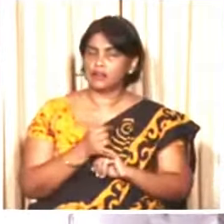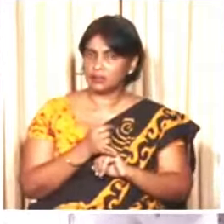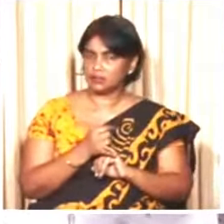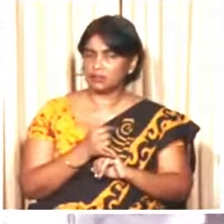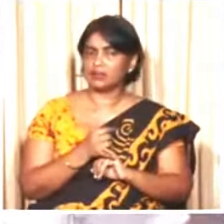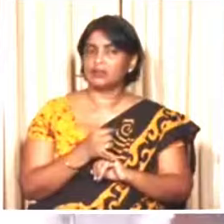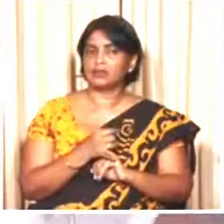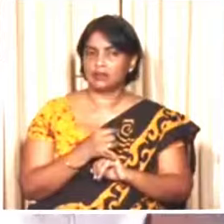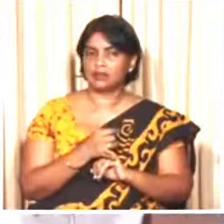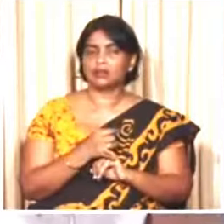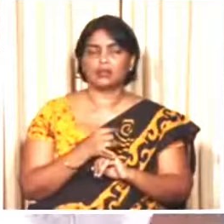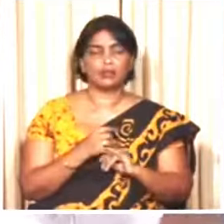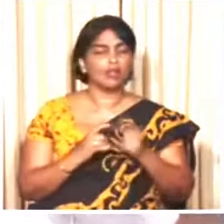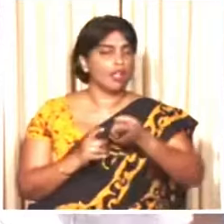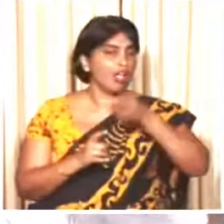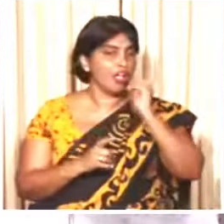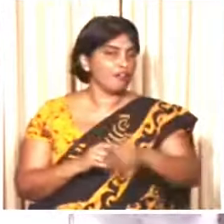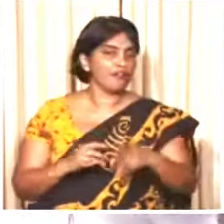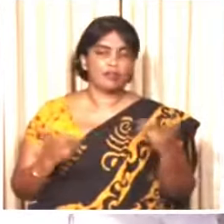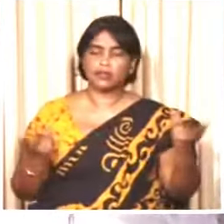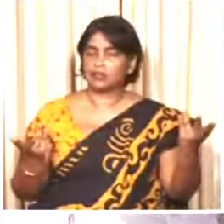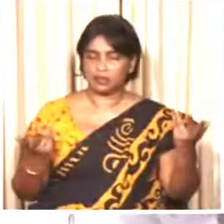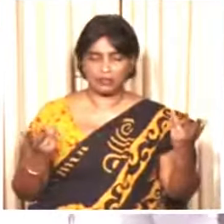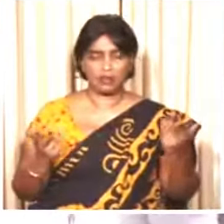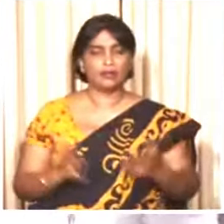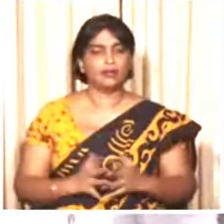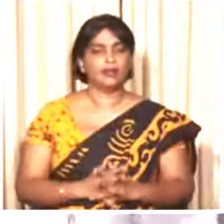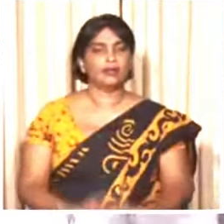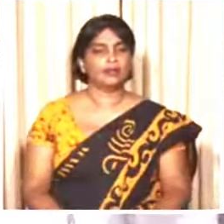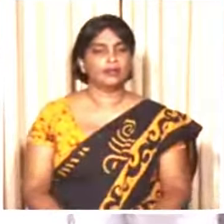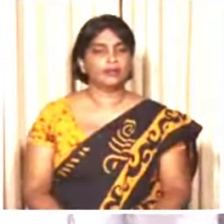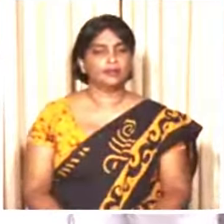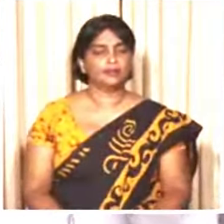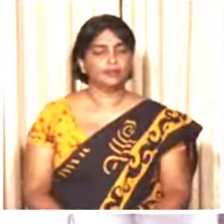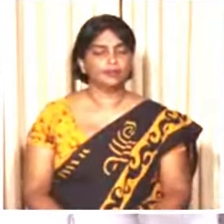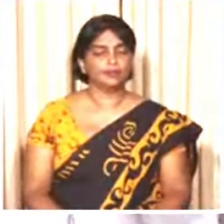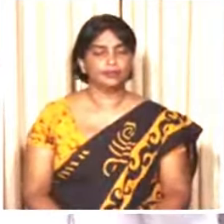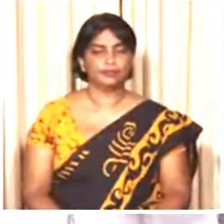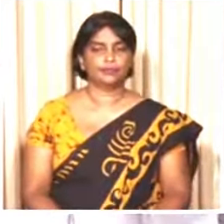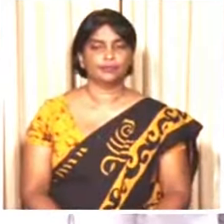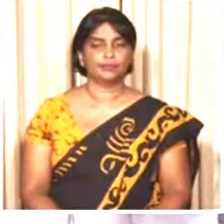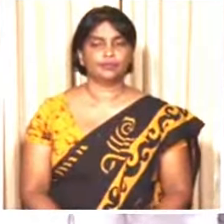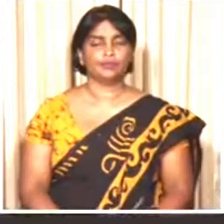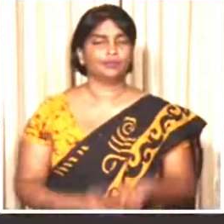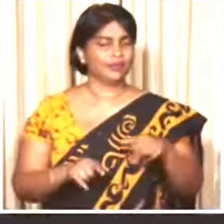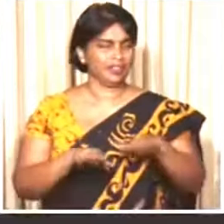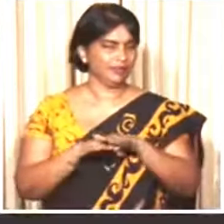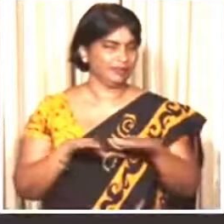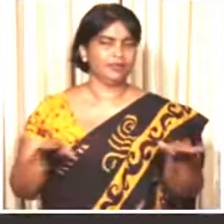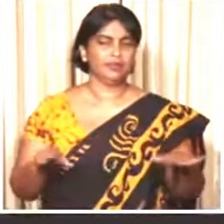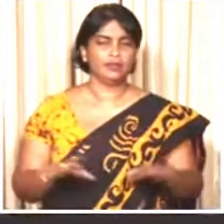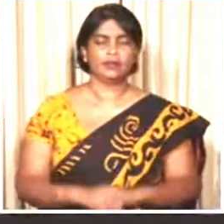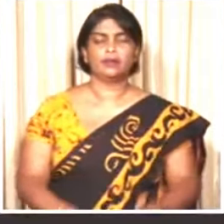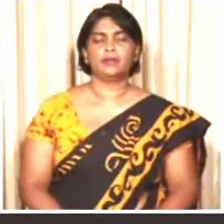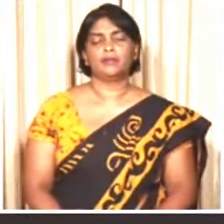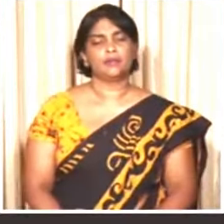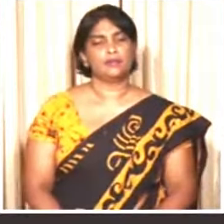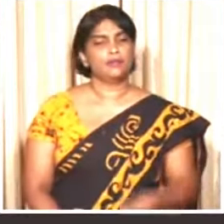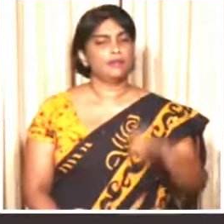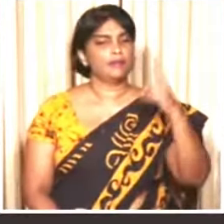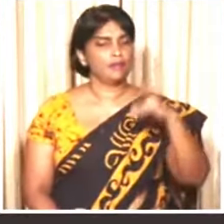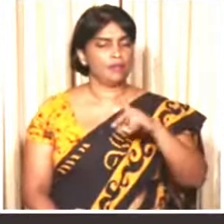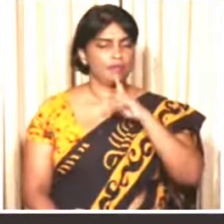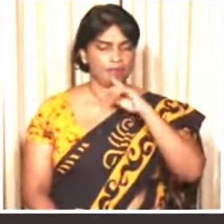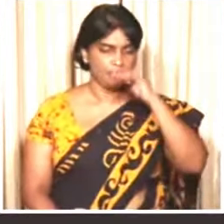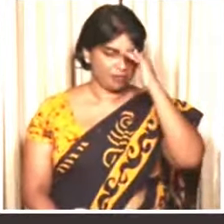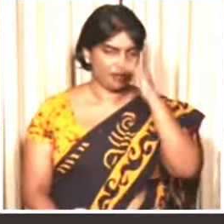VFS ගරු මන්ත්‍රීවරයා අපි න්‍යාය පත්‍රයට කටයුතු කරන්න තියෙනවා. දැන් ඔබතුමා හරි ගරු ඇමතුමා අවසන් කරන්න පැහැදිලි කිරීම කරන්න. නියෝජ්‍ය